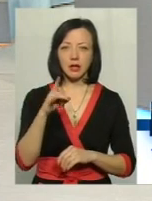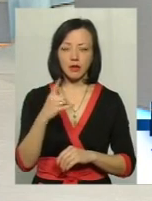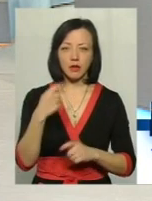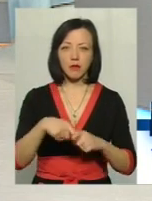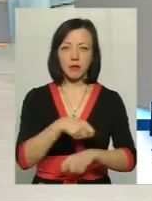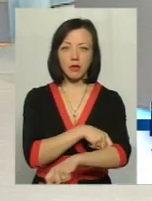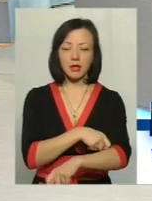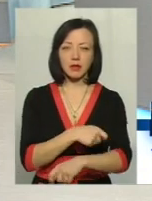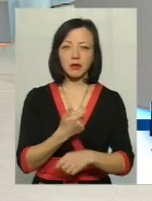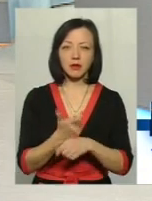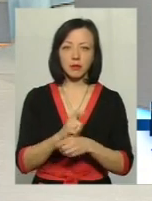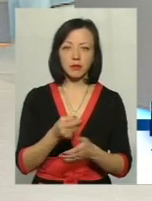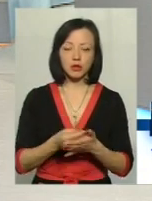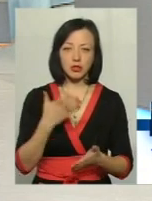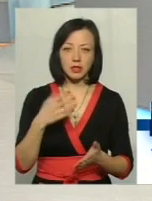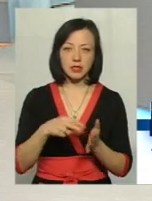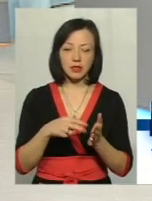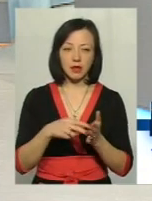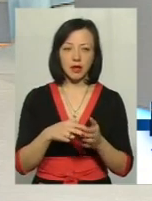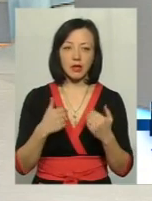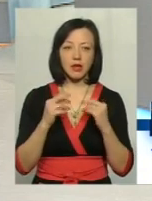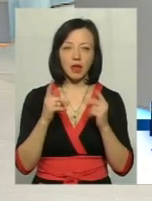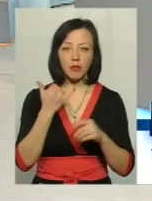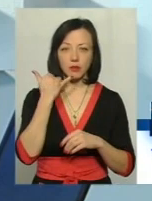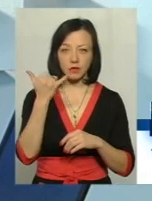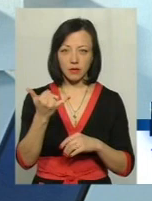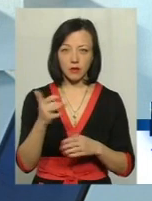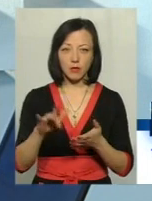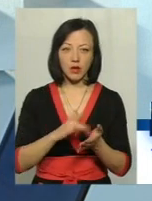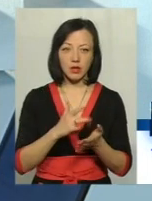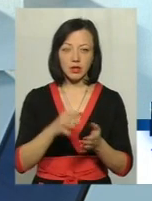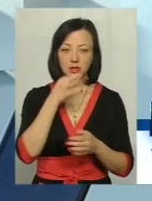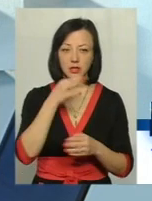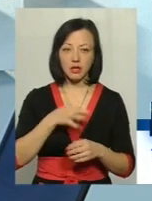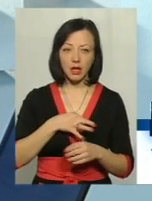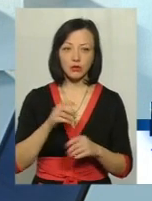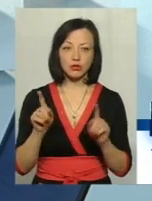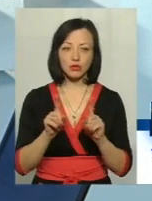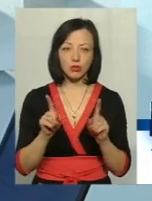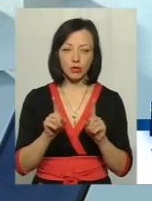метр. Сама більша ціна. Я подзвонила до ваших бухгалтерів, вони мені сказали, що